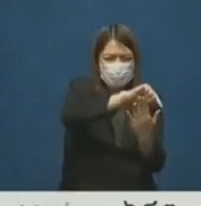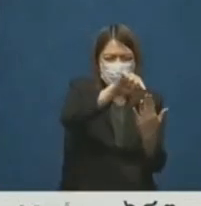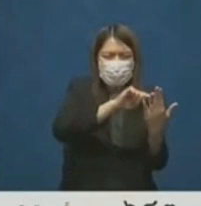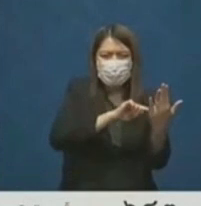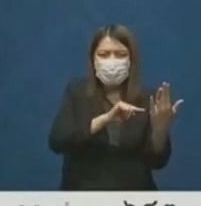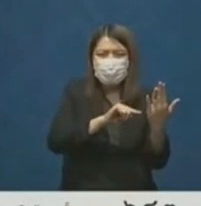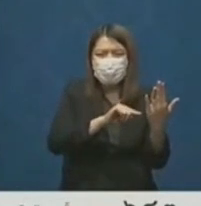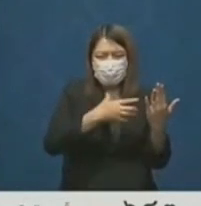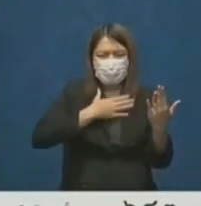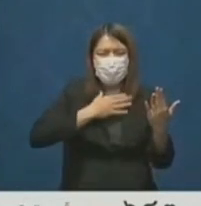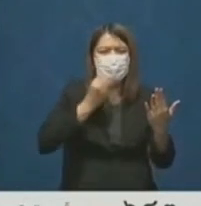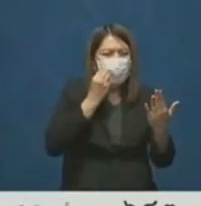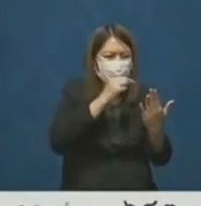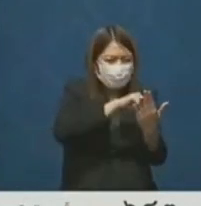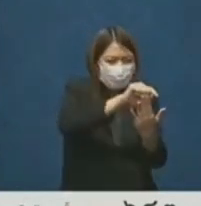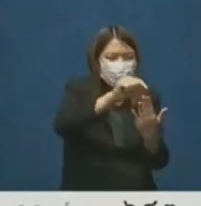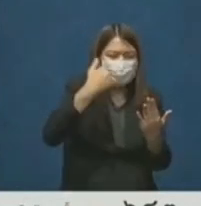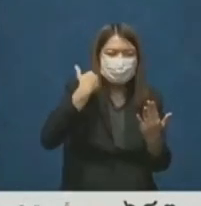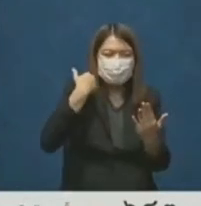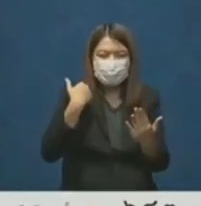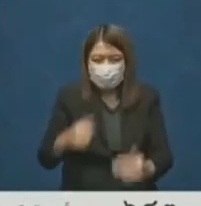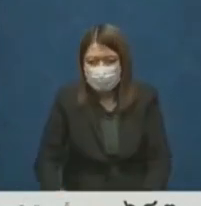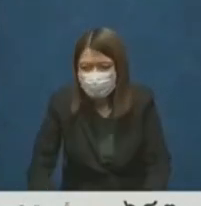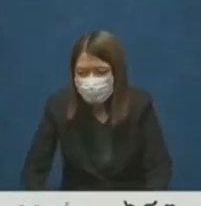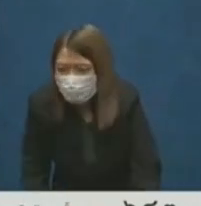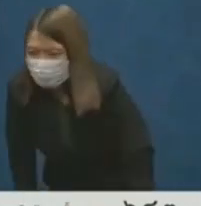ที่เหลือเนี่ยเป็นพื้นที่ของพี่น้องชาติพันธุ์ผมอยู่ทั้งนั้น